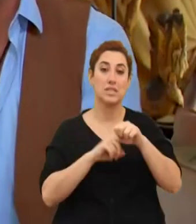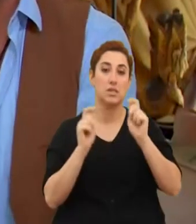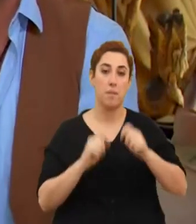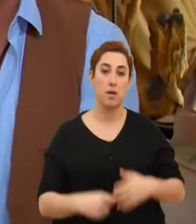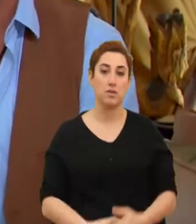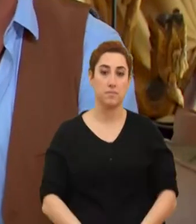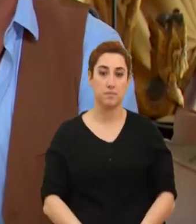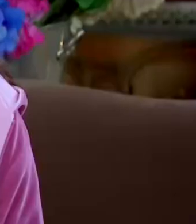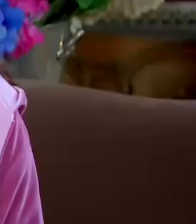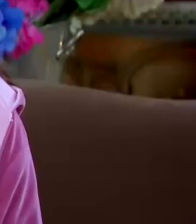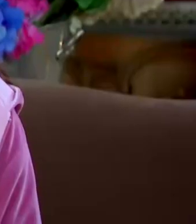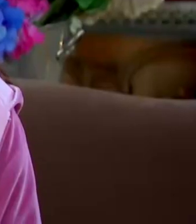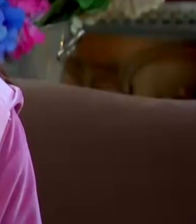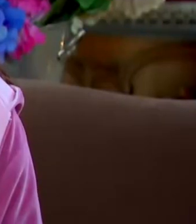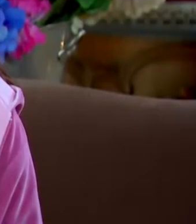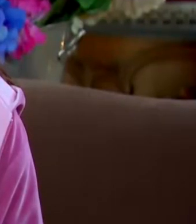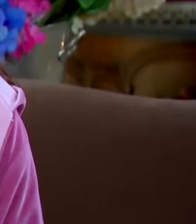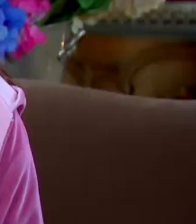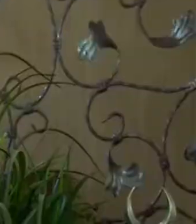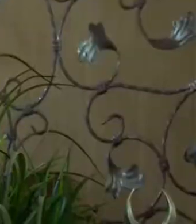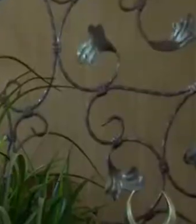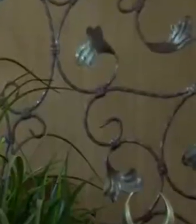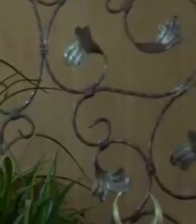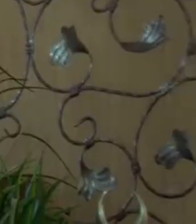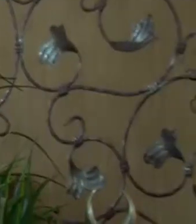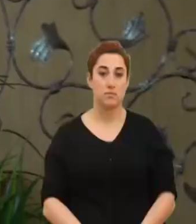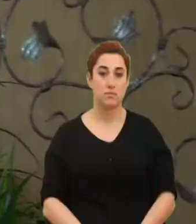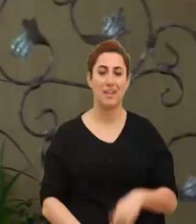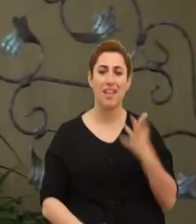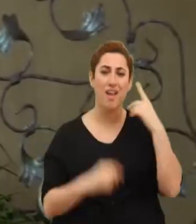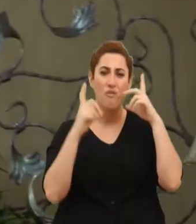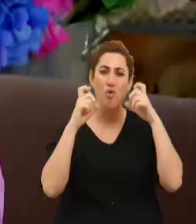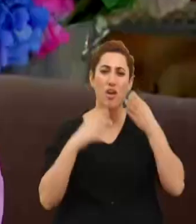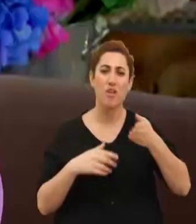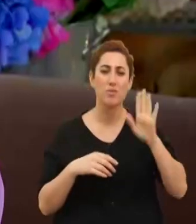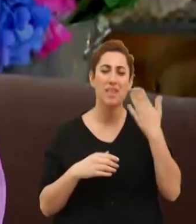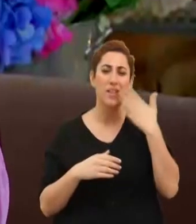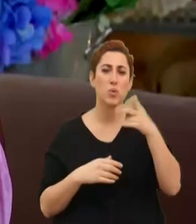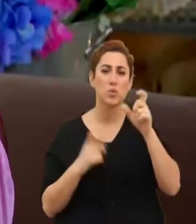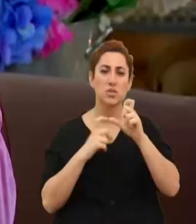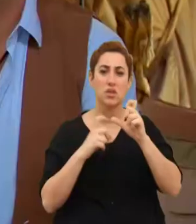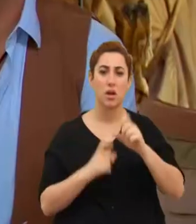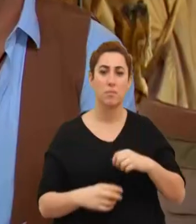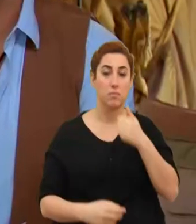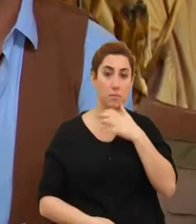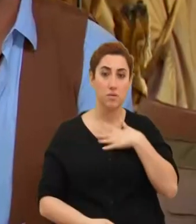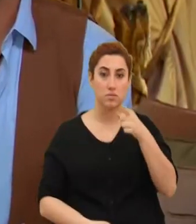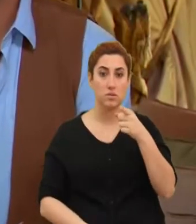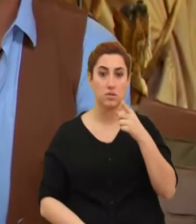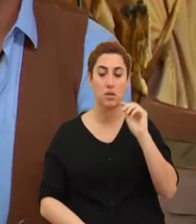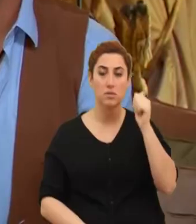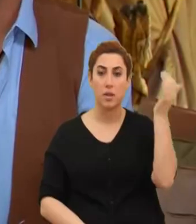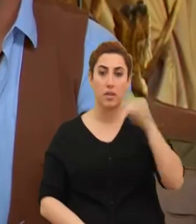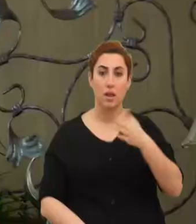sinirlenir. O kadar çok bağırdı ki... Ne fotoğrafıymış bu, ne diyorsun Sarp? Babacığım siz